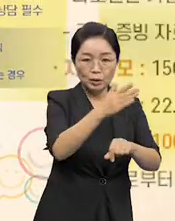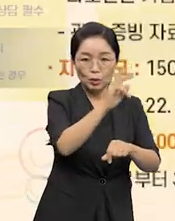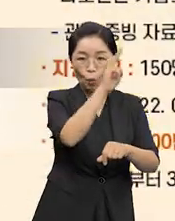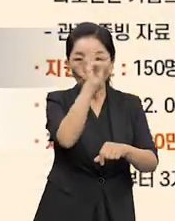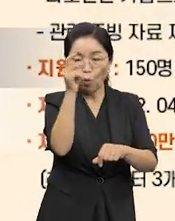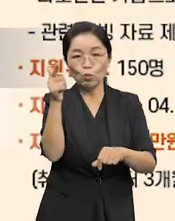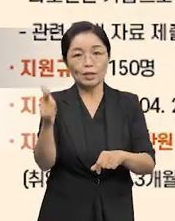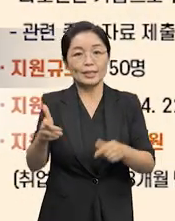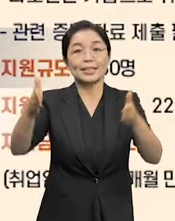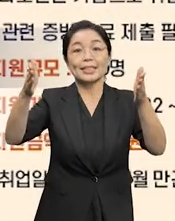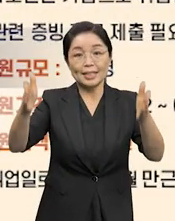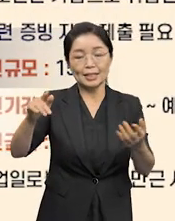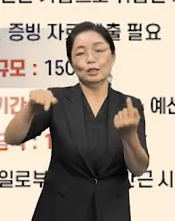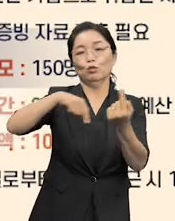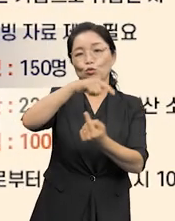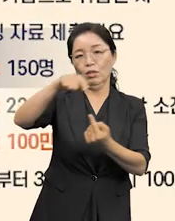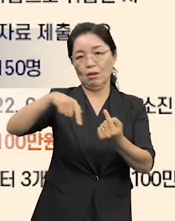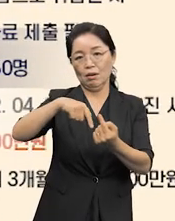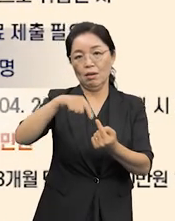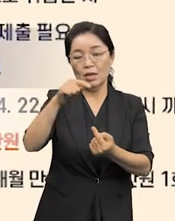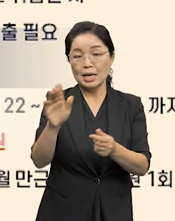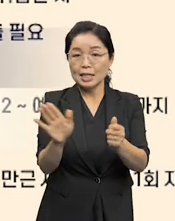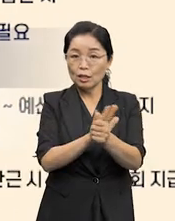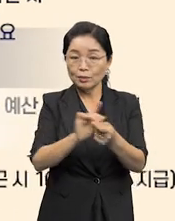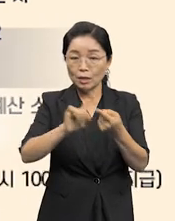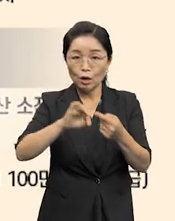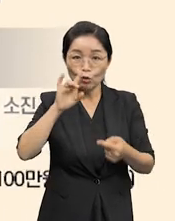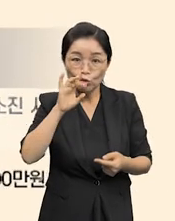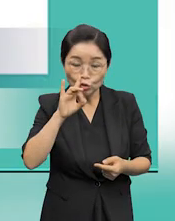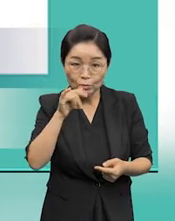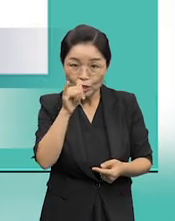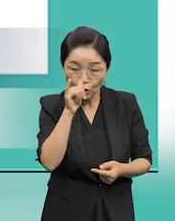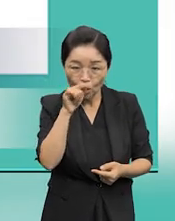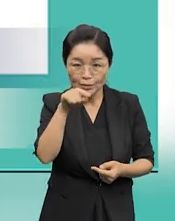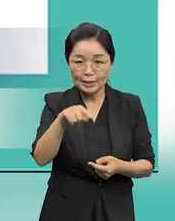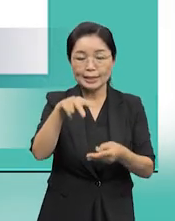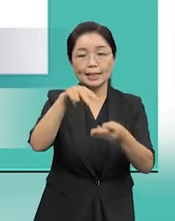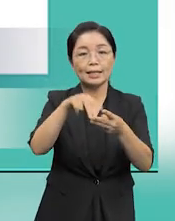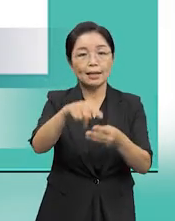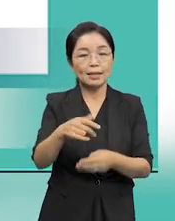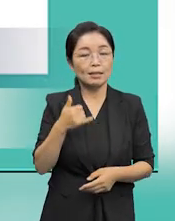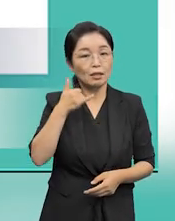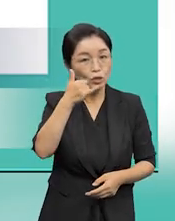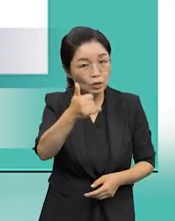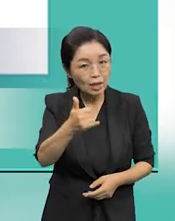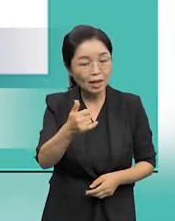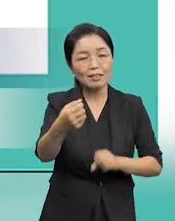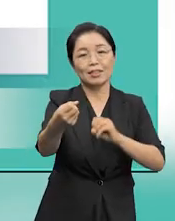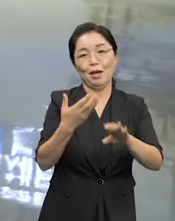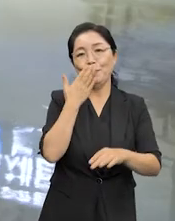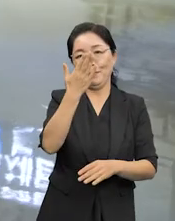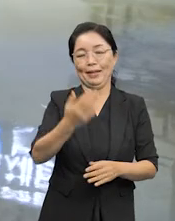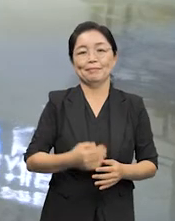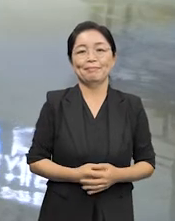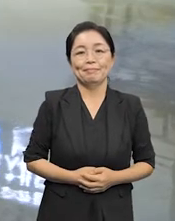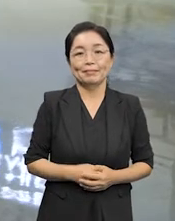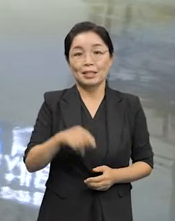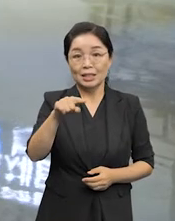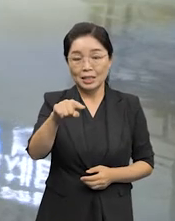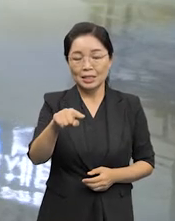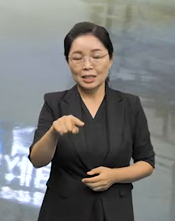오후 6시까지 운영하며 서비스 이용 등 자세한 사항은 광산 일드림센터로 문의하면 됩니다.